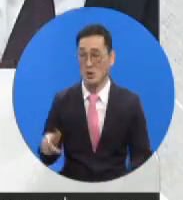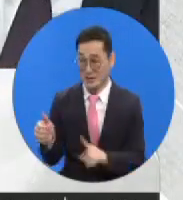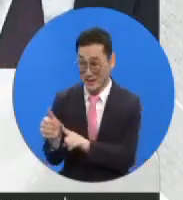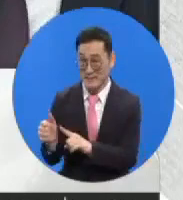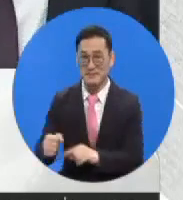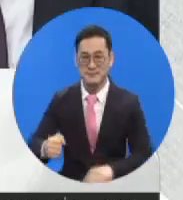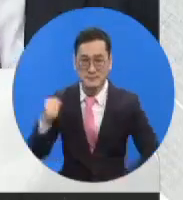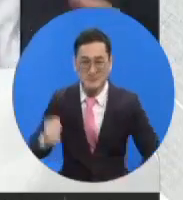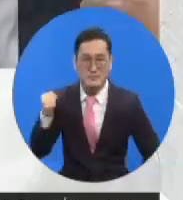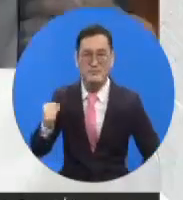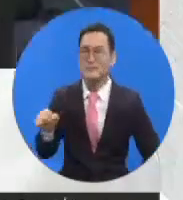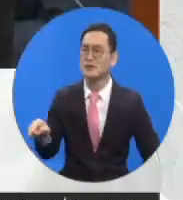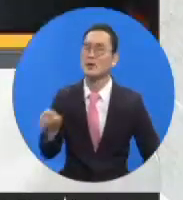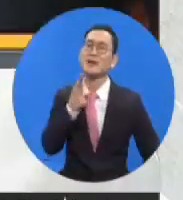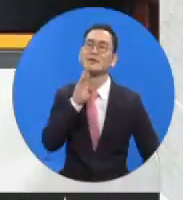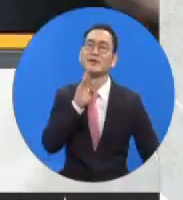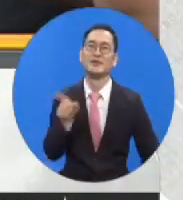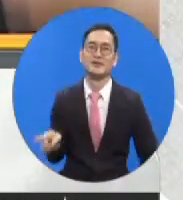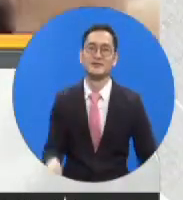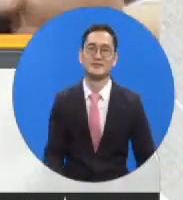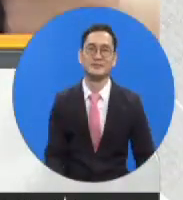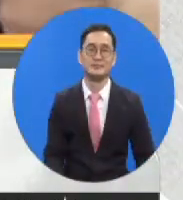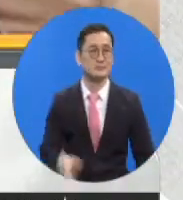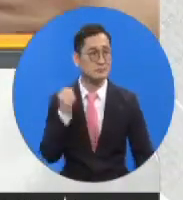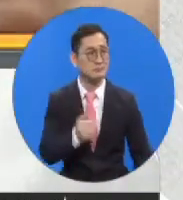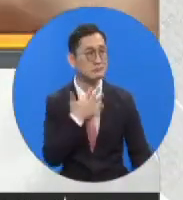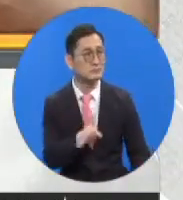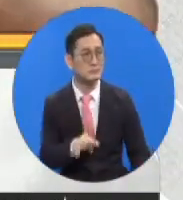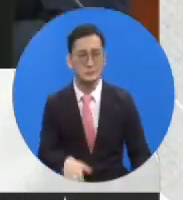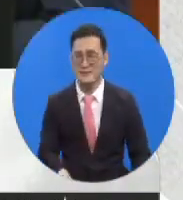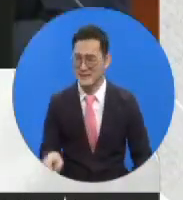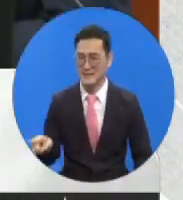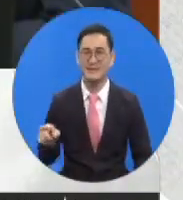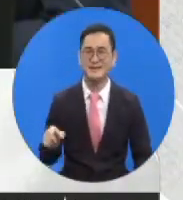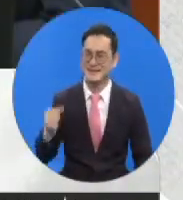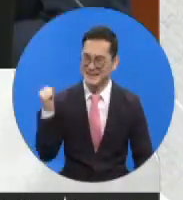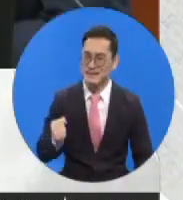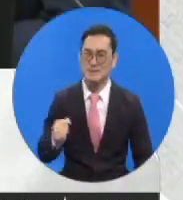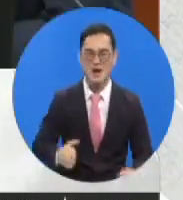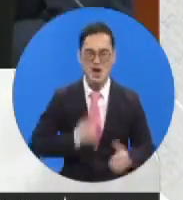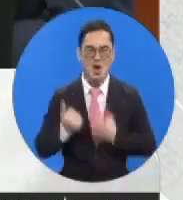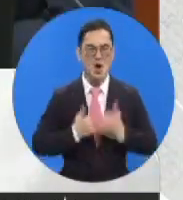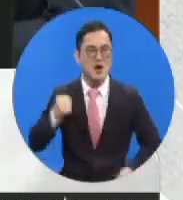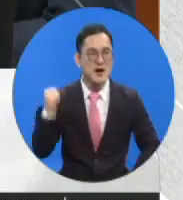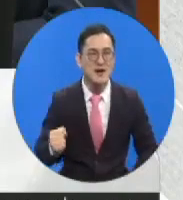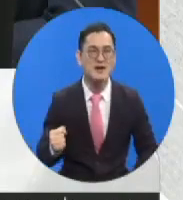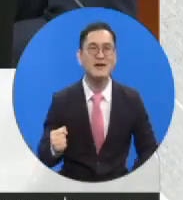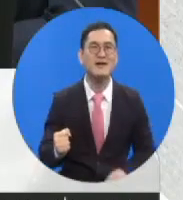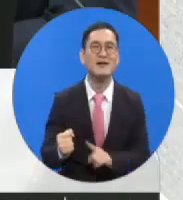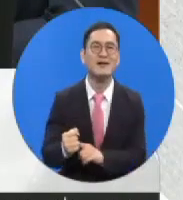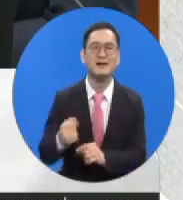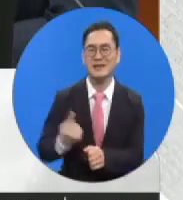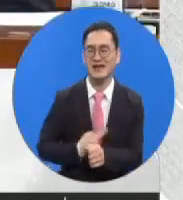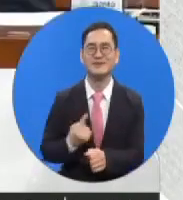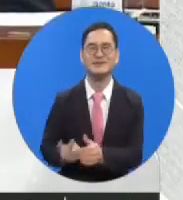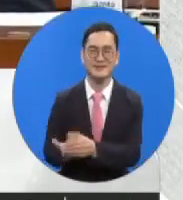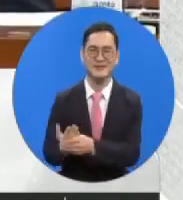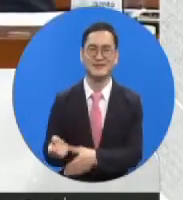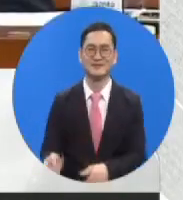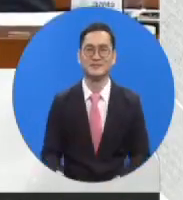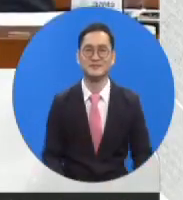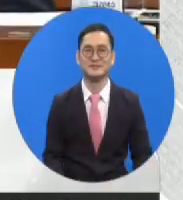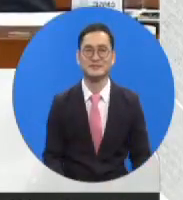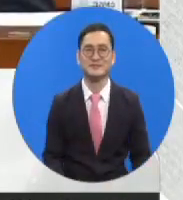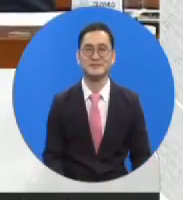맞습니다. 그래서 윤석열 총장이 답변하는 과정에 계속 이제 흥분하는 좀 올라가는 모습들이 많이 보이게 되는데요. 아무리